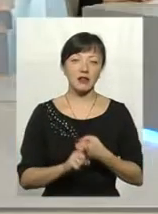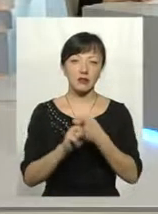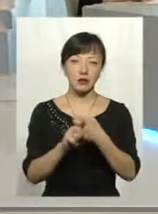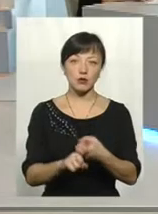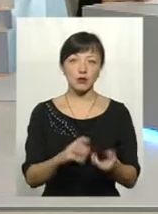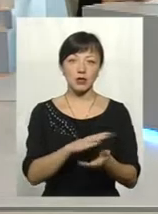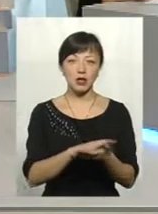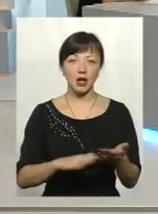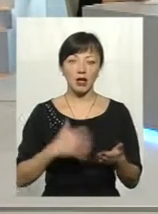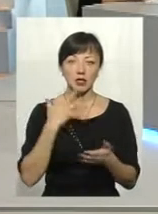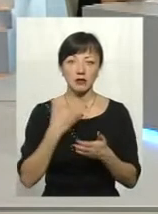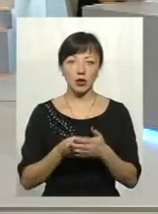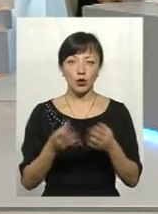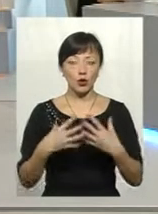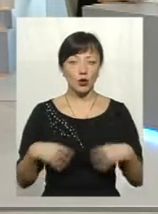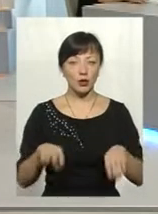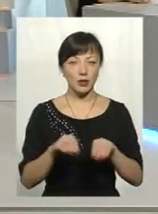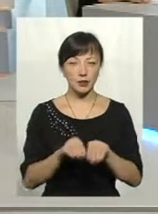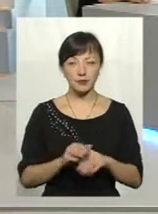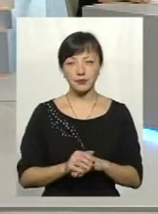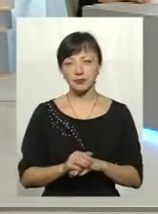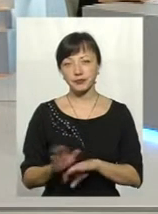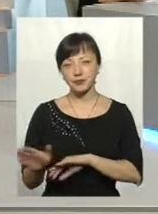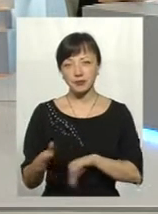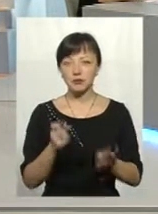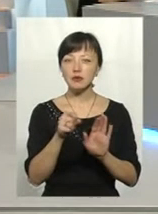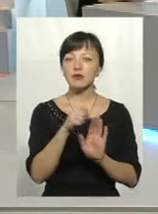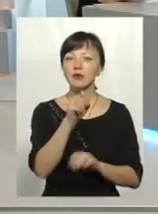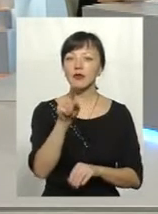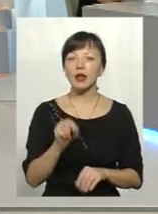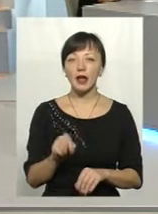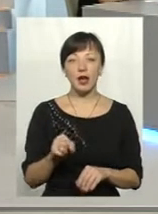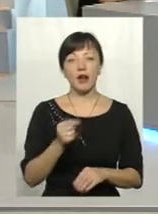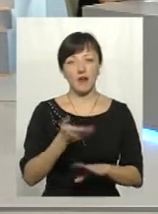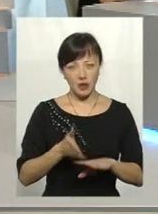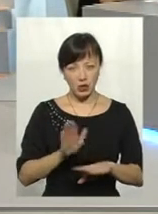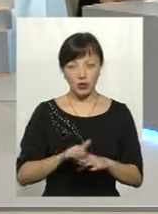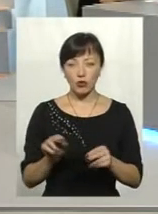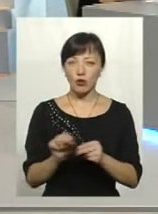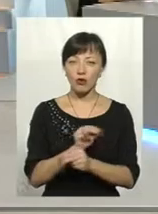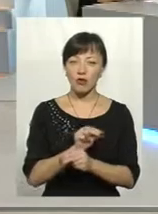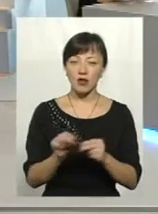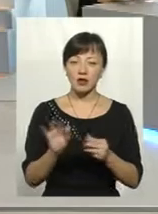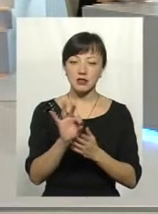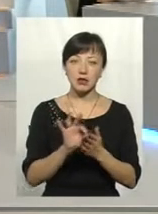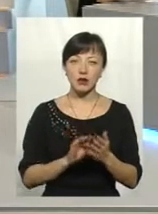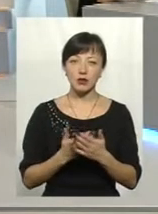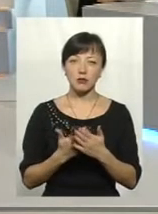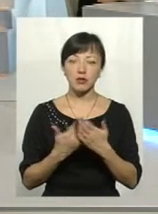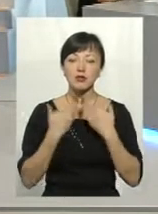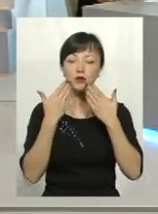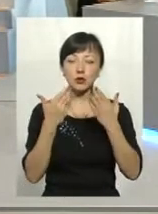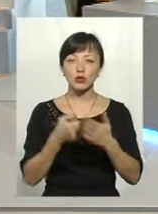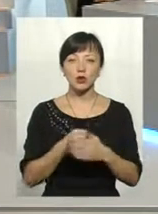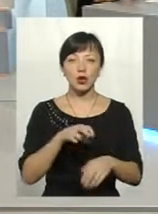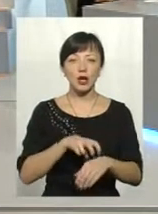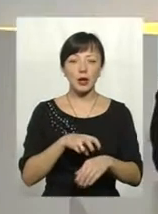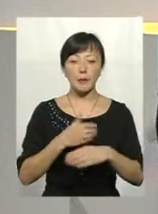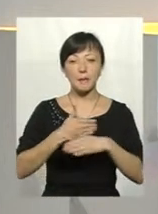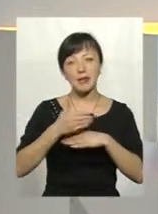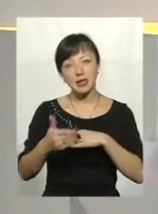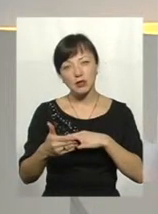далі свою родину. Наскільки складне лікування, якщо людина звернулася до медиків одразу після того, як проявилися симптоми, і навпаки, якщо